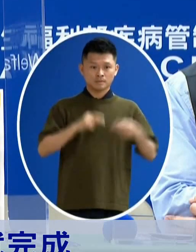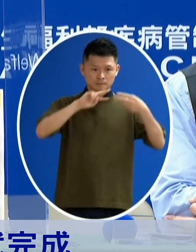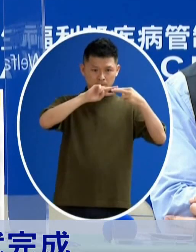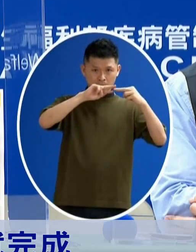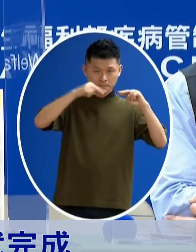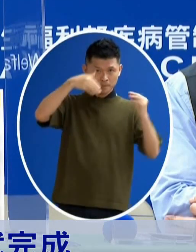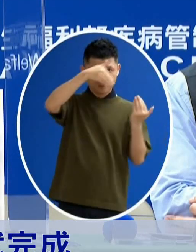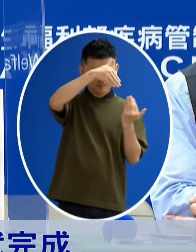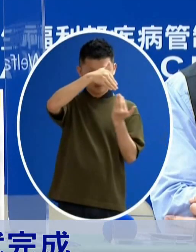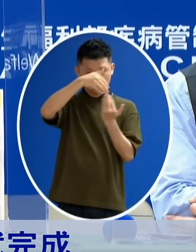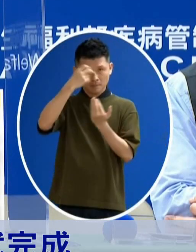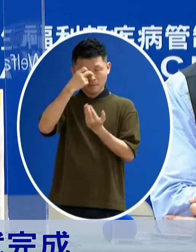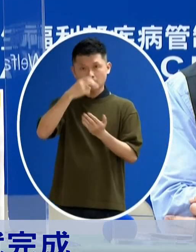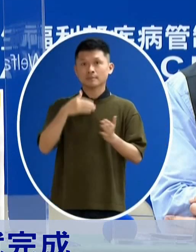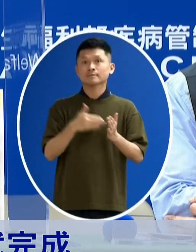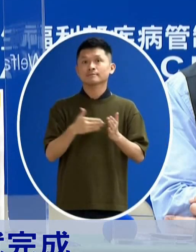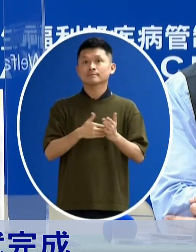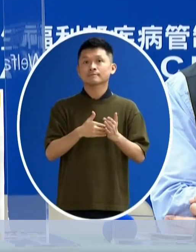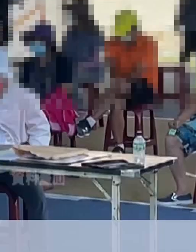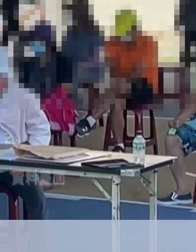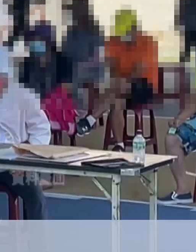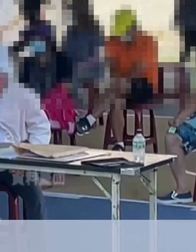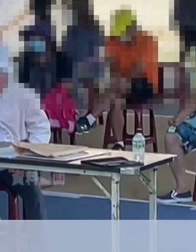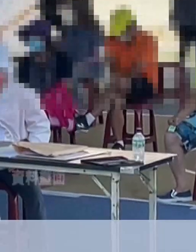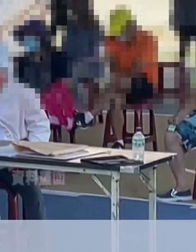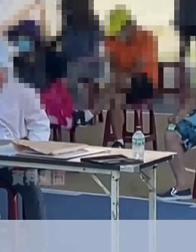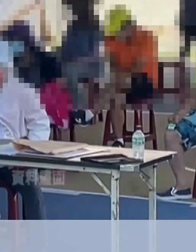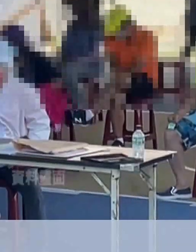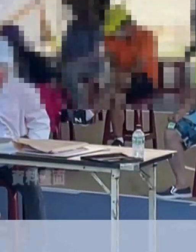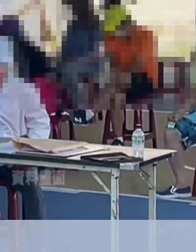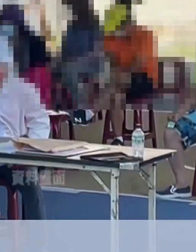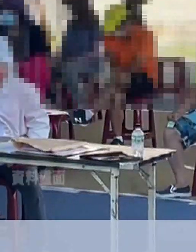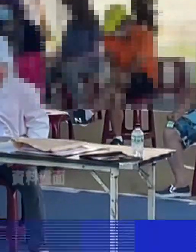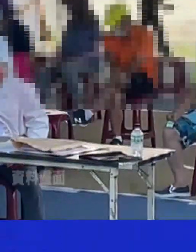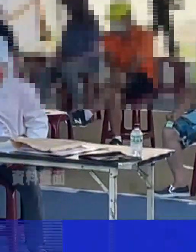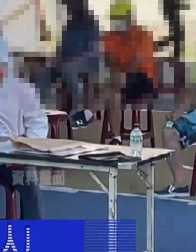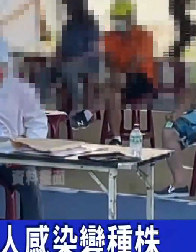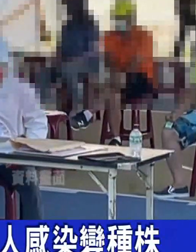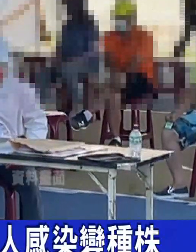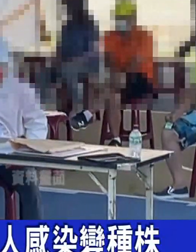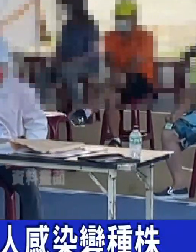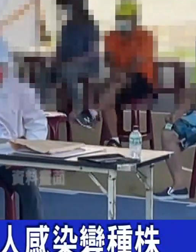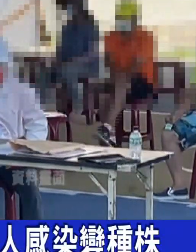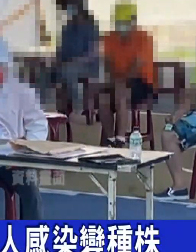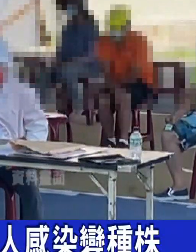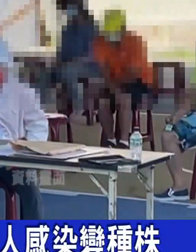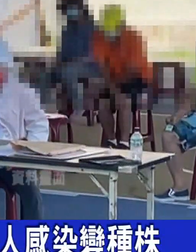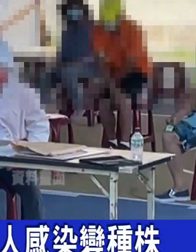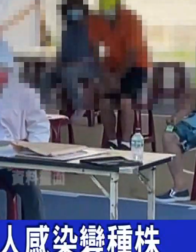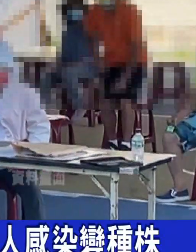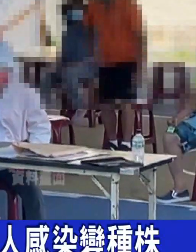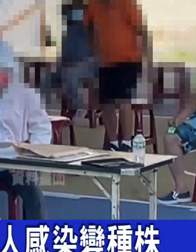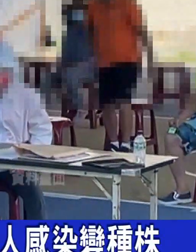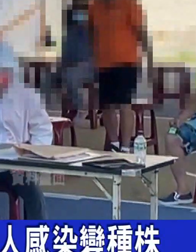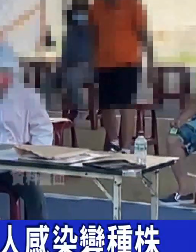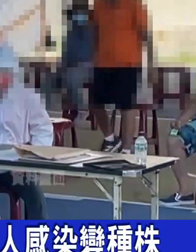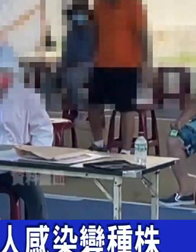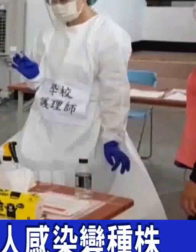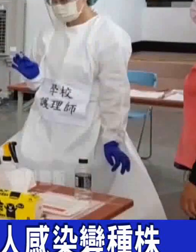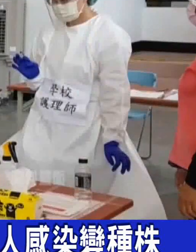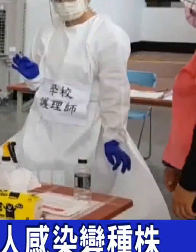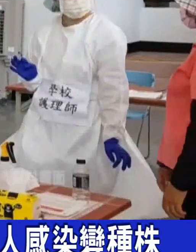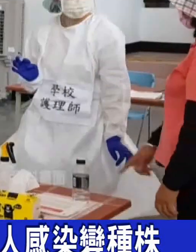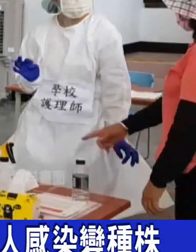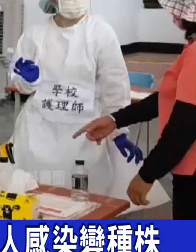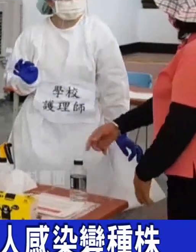定序这做完成哈，那都是 Delta。 屏东群聚感染案又有两名染疫者基因定序结果出炉，确定感染